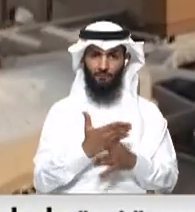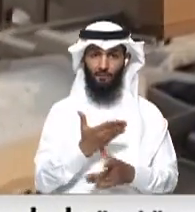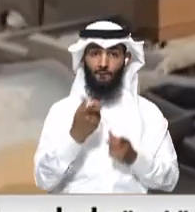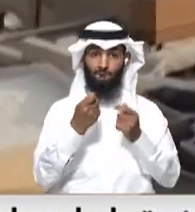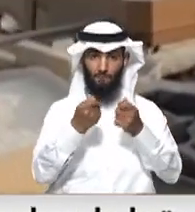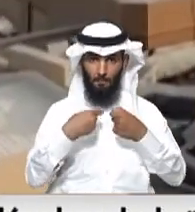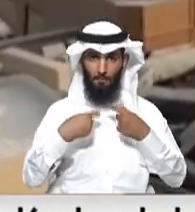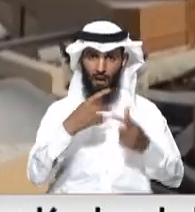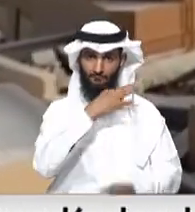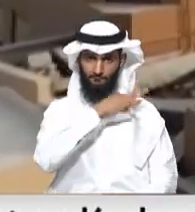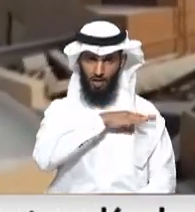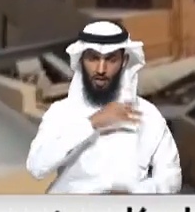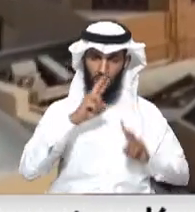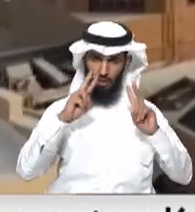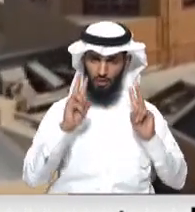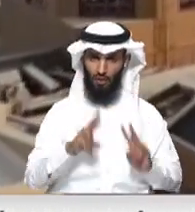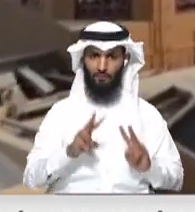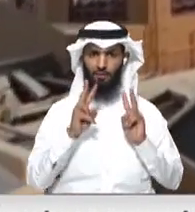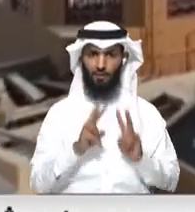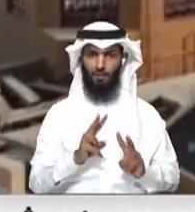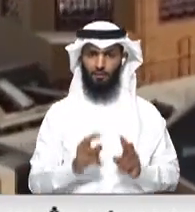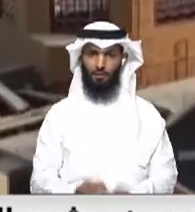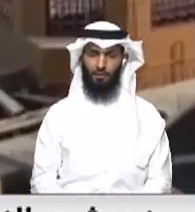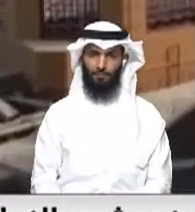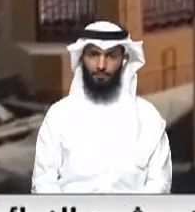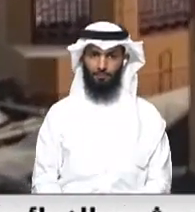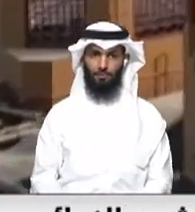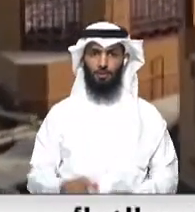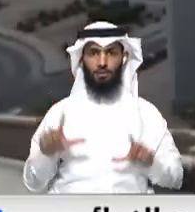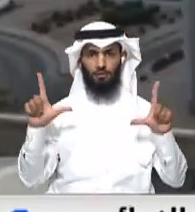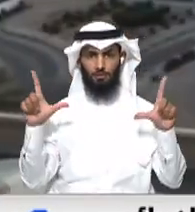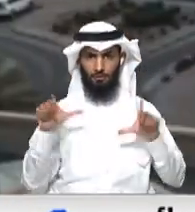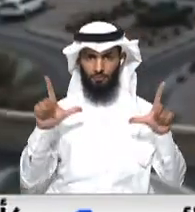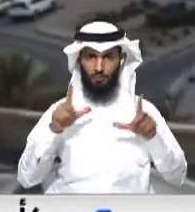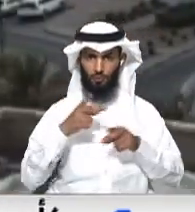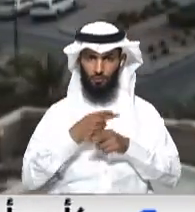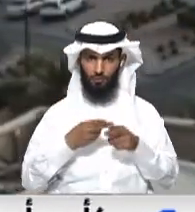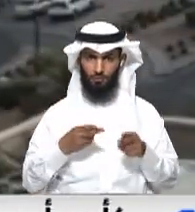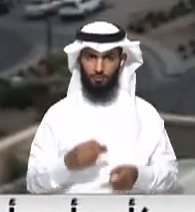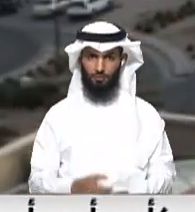تأثيرا على أداء العقار بشكل عام. نواف شراكي، تلفزيون دولة الكويت.